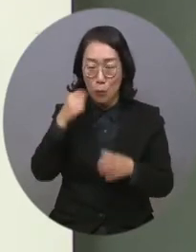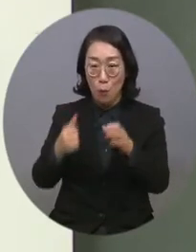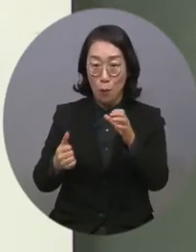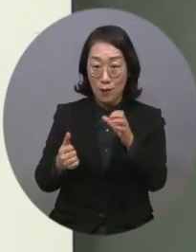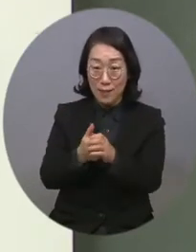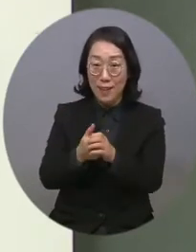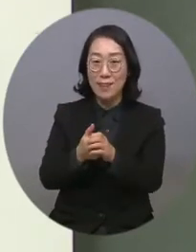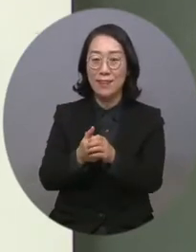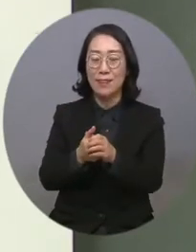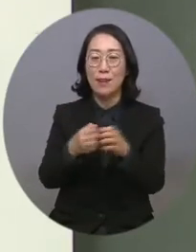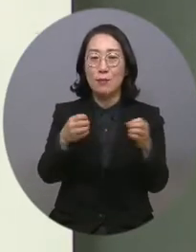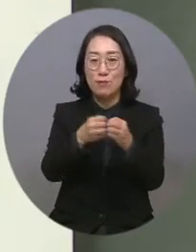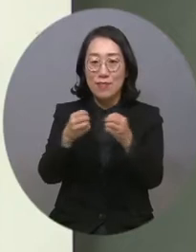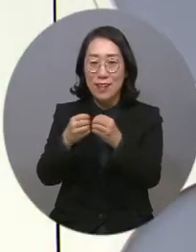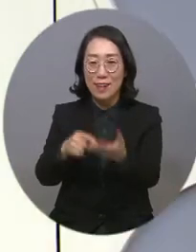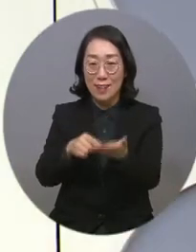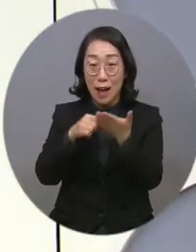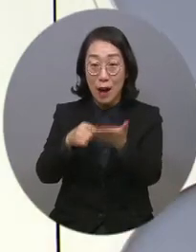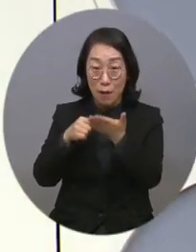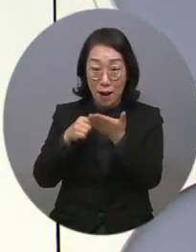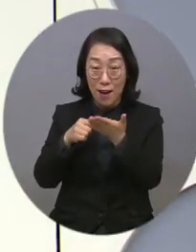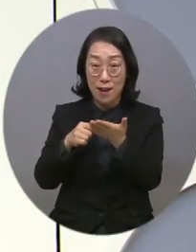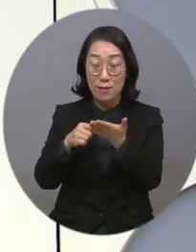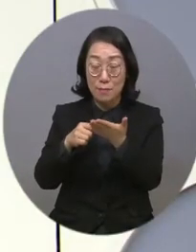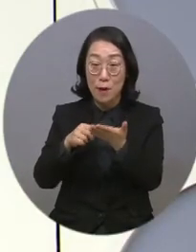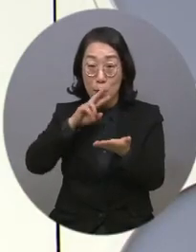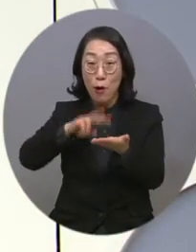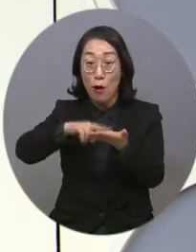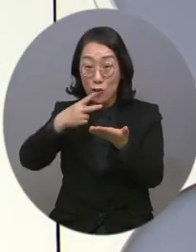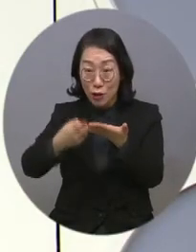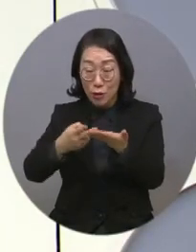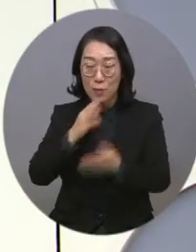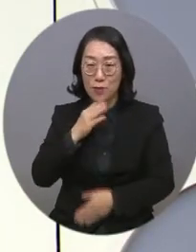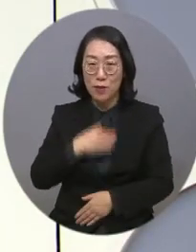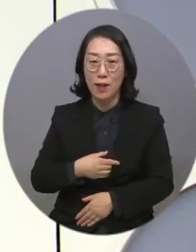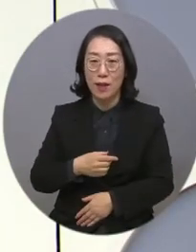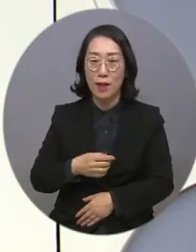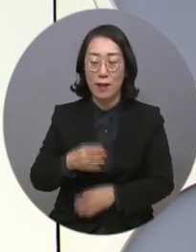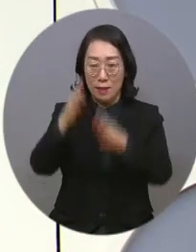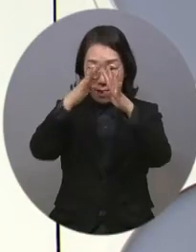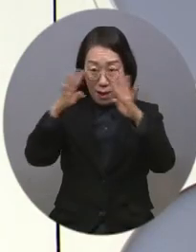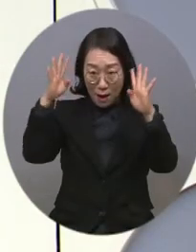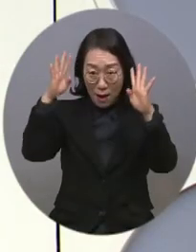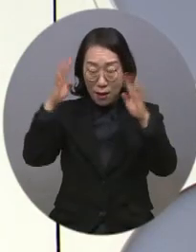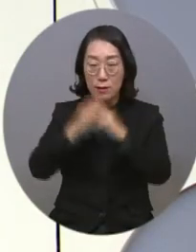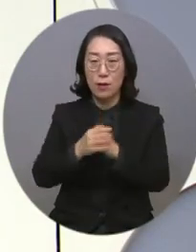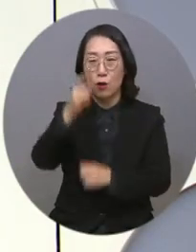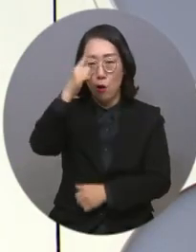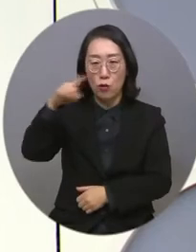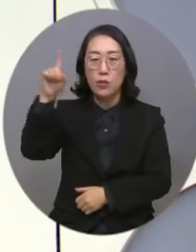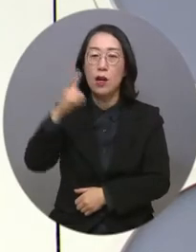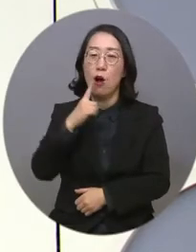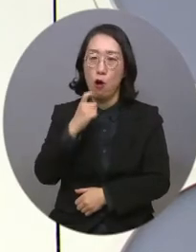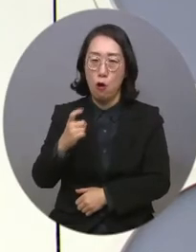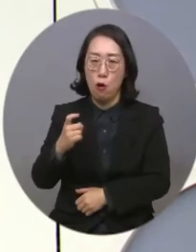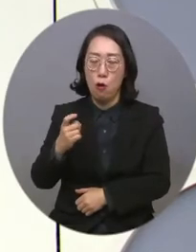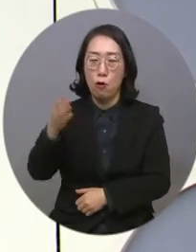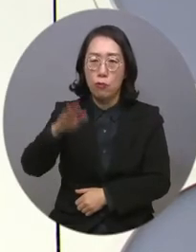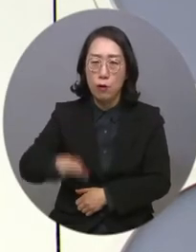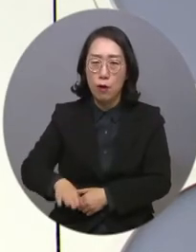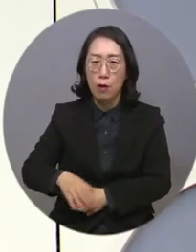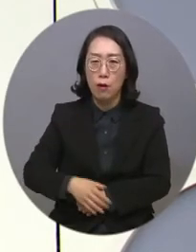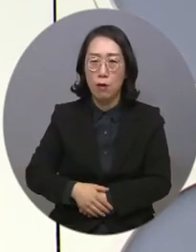문학을 소개했을 거 아니에요? 그래도? 예. 제가 이제 외대에 다닐 때는 러시아 문학을 했는데 그 당시에 한국말로 번역된 러시아 문학은